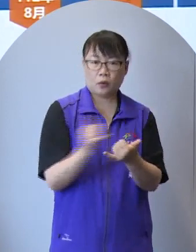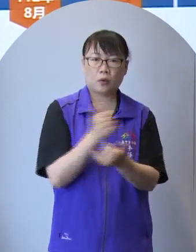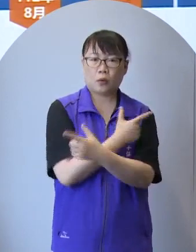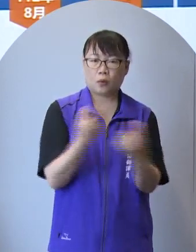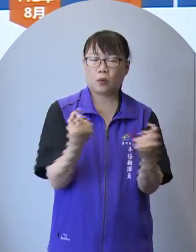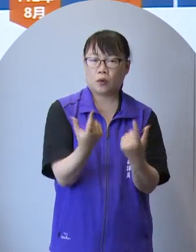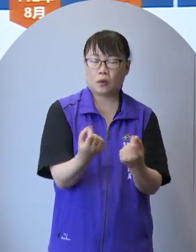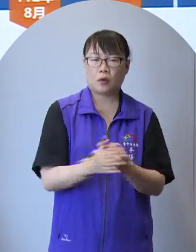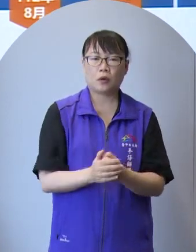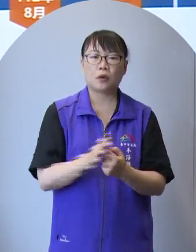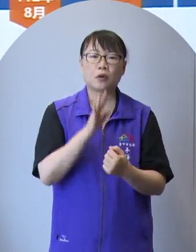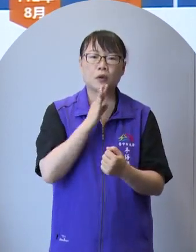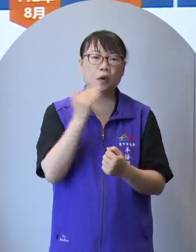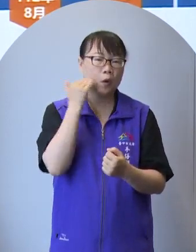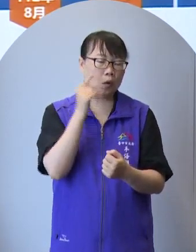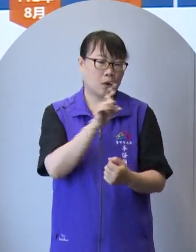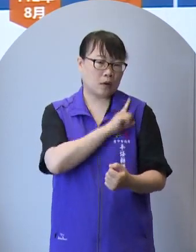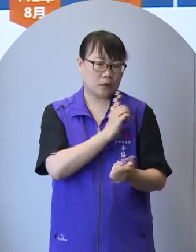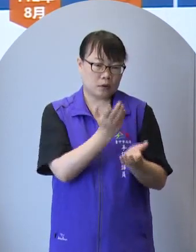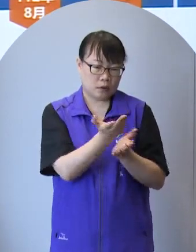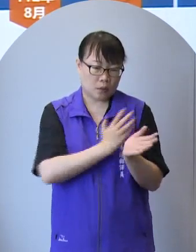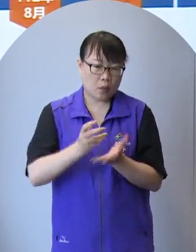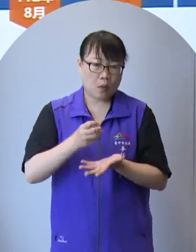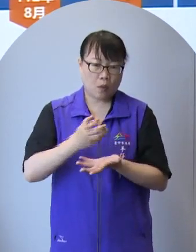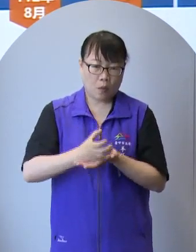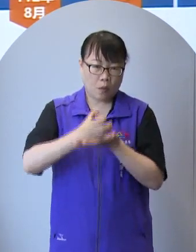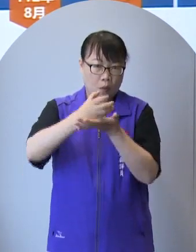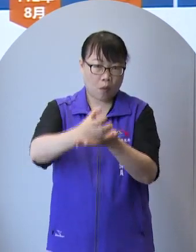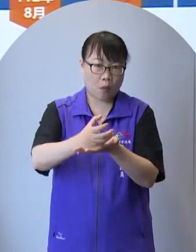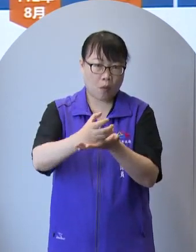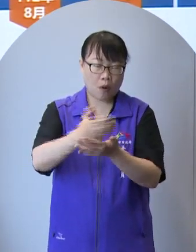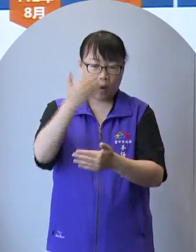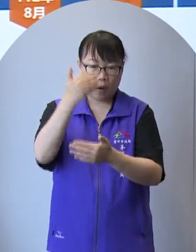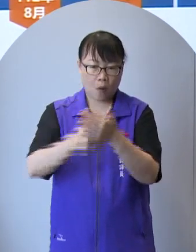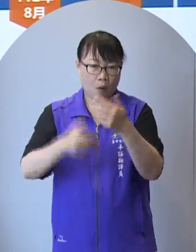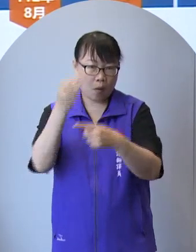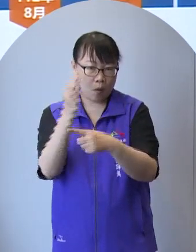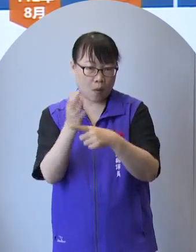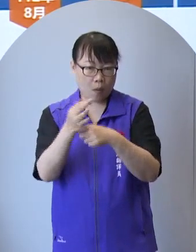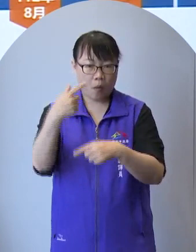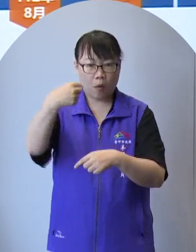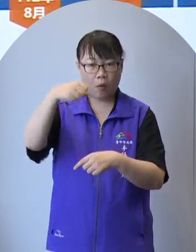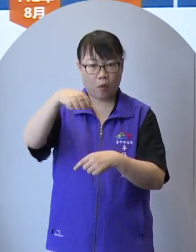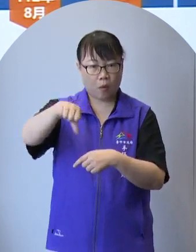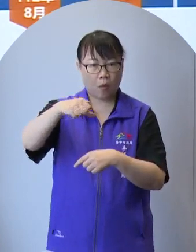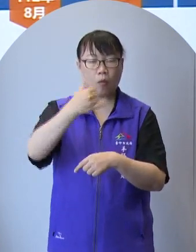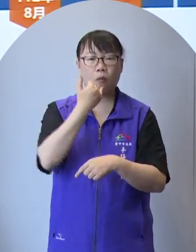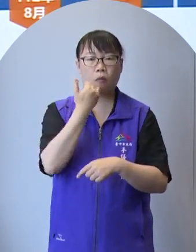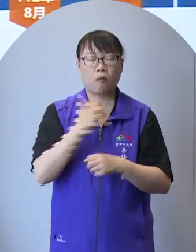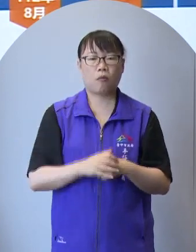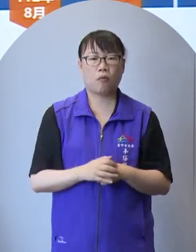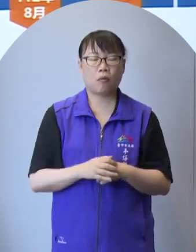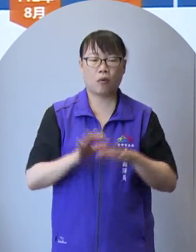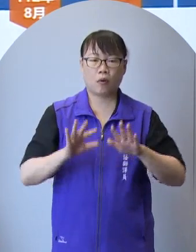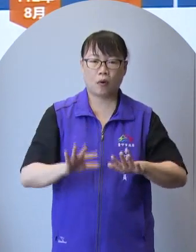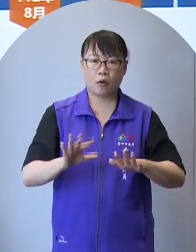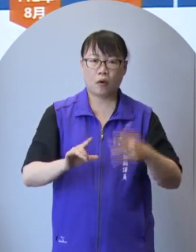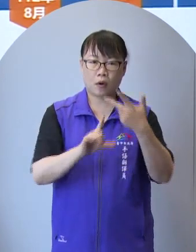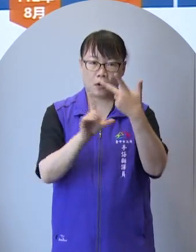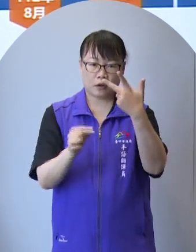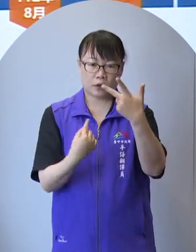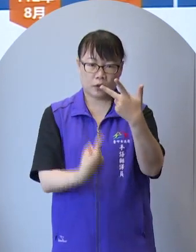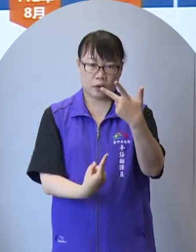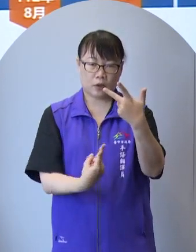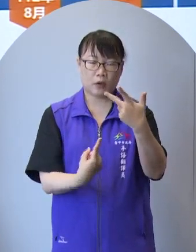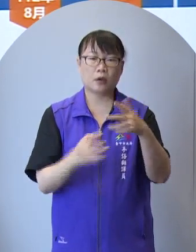就是有少5块钱的自备饮料杯，好，这个在连锁饮料店里面。那到今年的7月1日，我们进一步